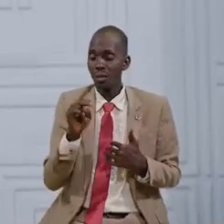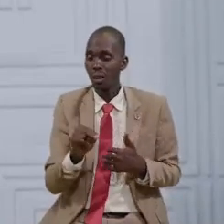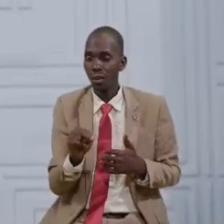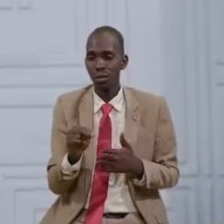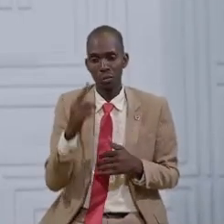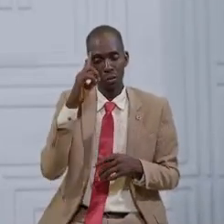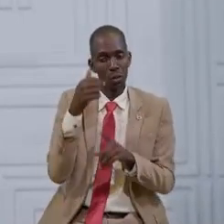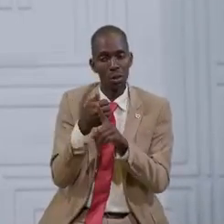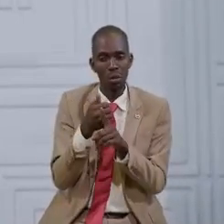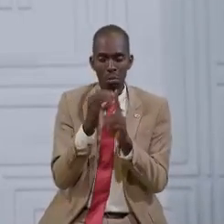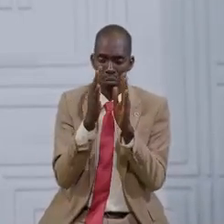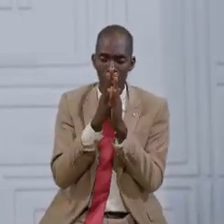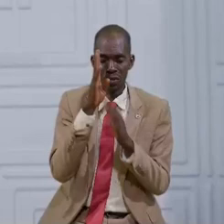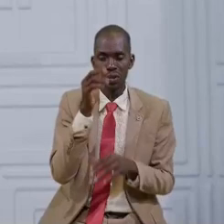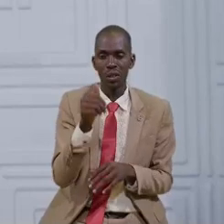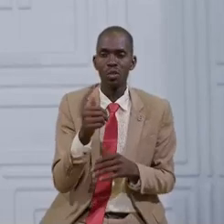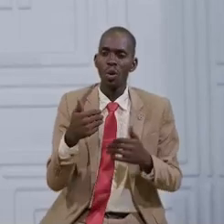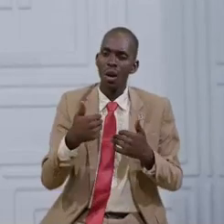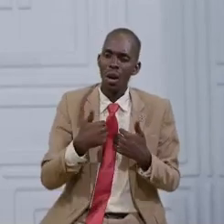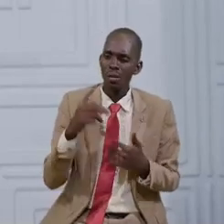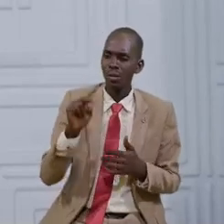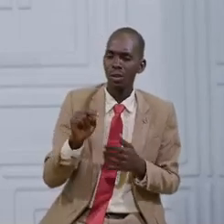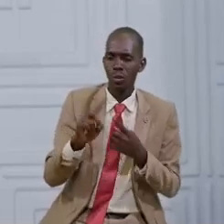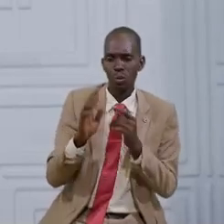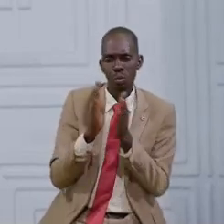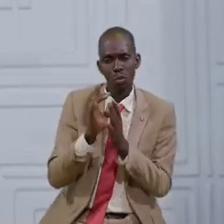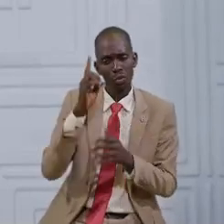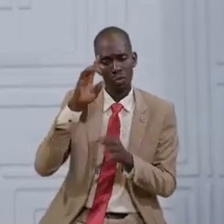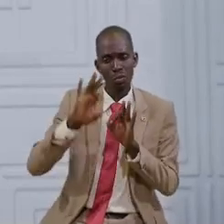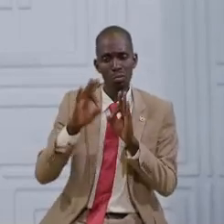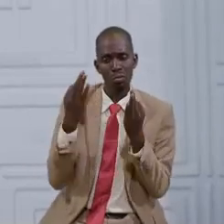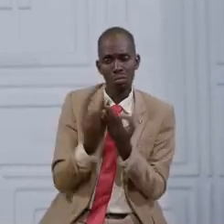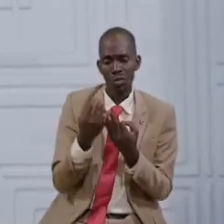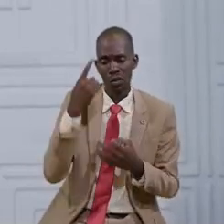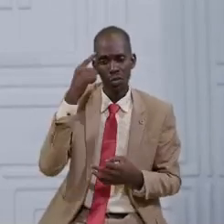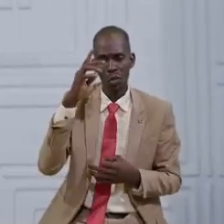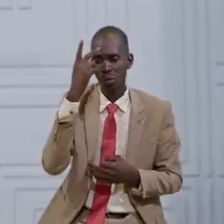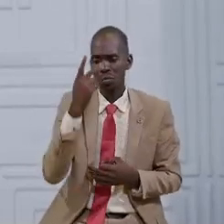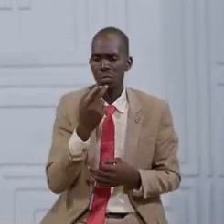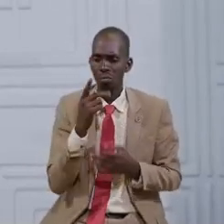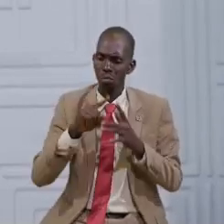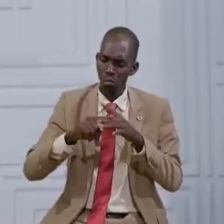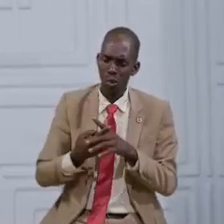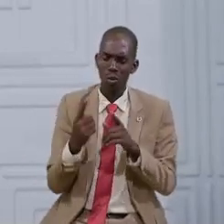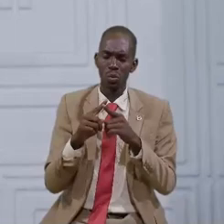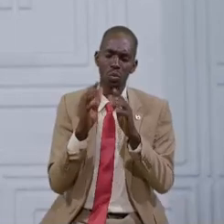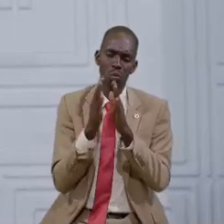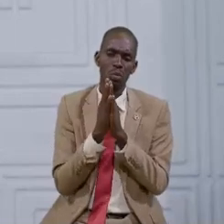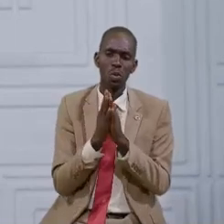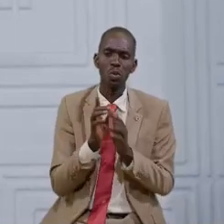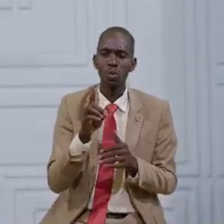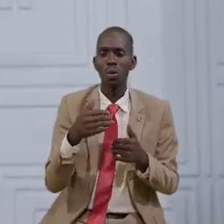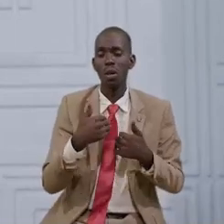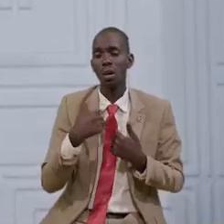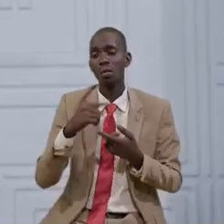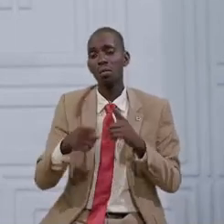Notre Père dans le Seigneur viendra prier pour nous, pour que nous recevions plus des miracles de Dieu sur notre